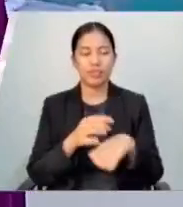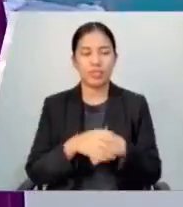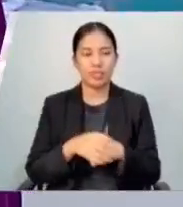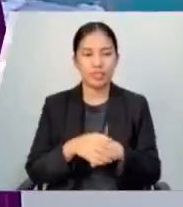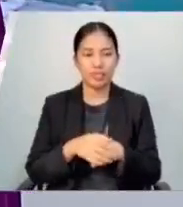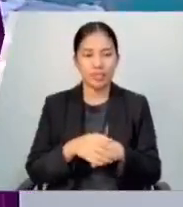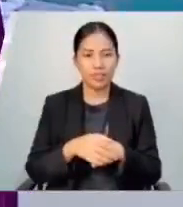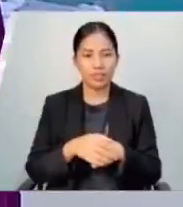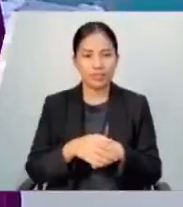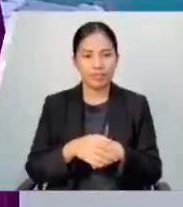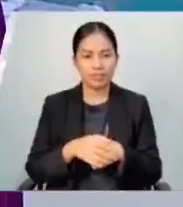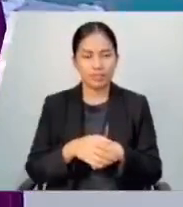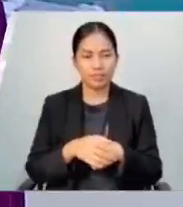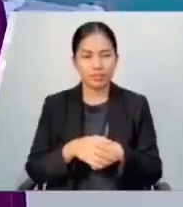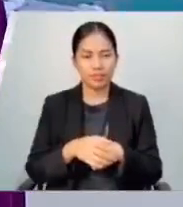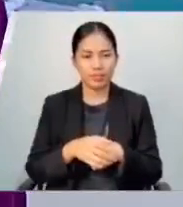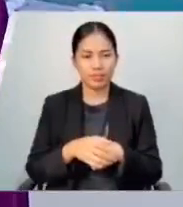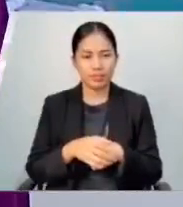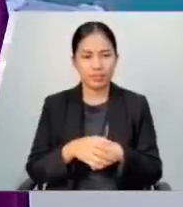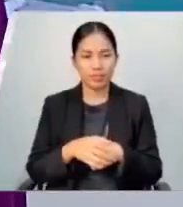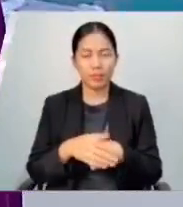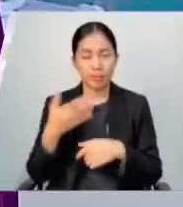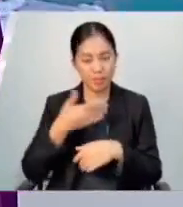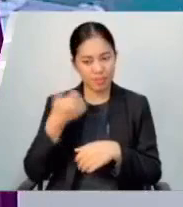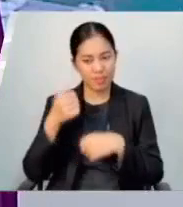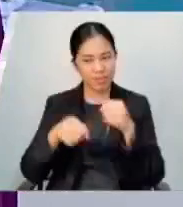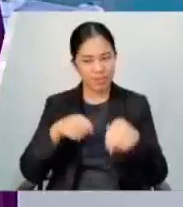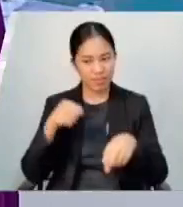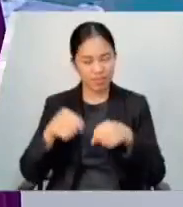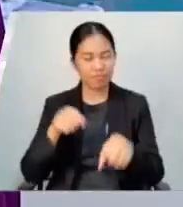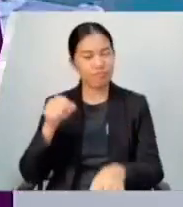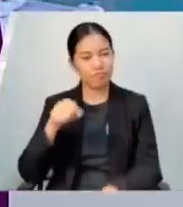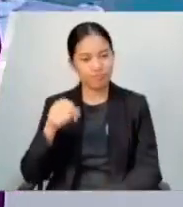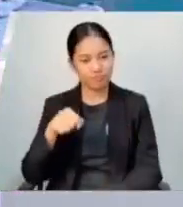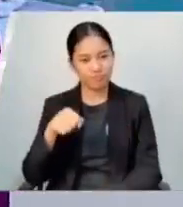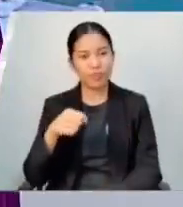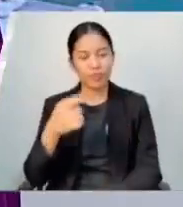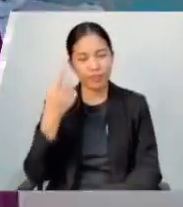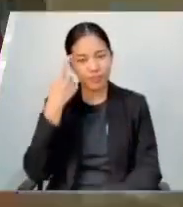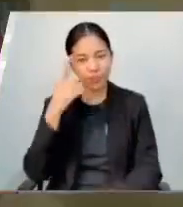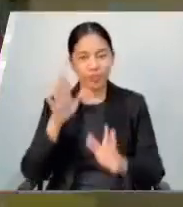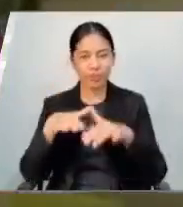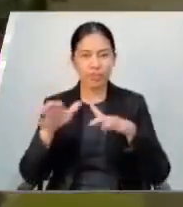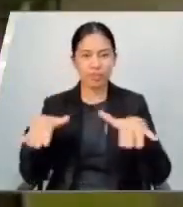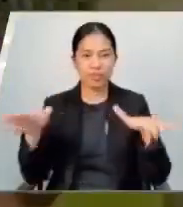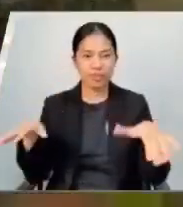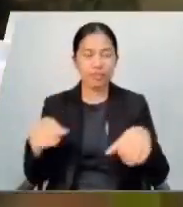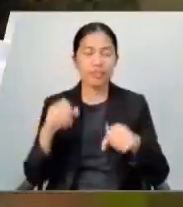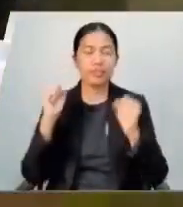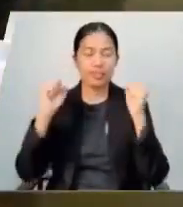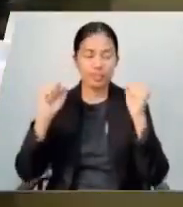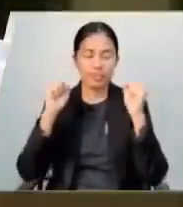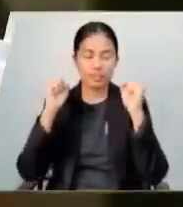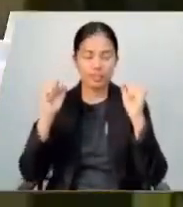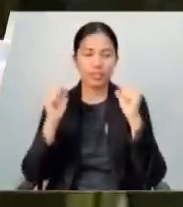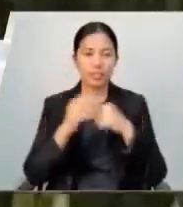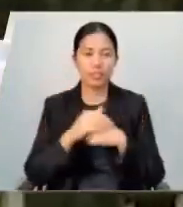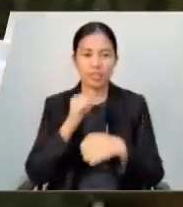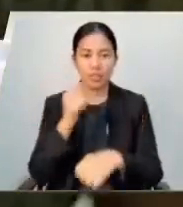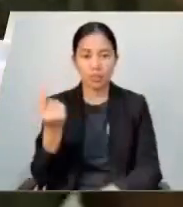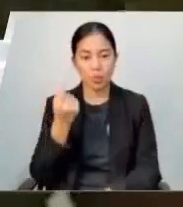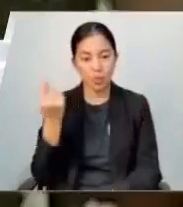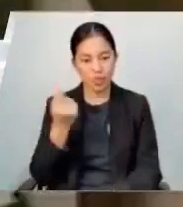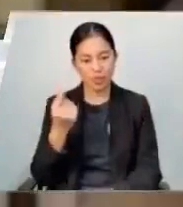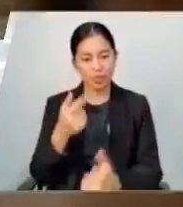Pero maganda yung bike na yan. Oh. Maganda yung bike para sa mga bata. Exercise na rin. Totoo yan. Hindi lang puro gadget, no? True. At may